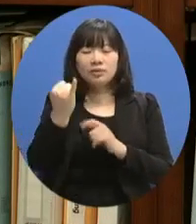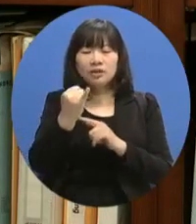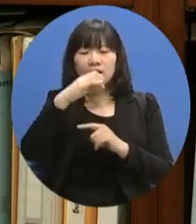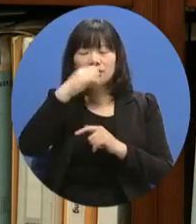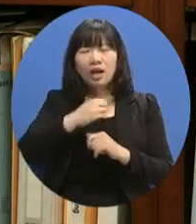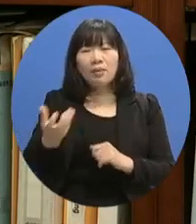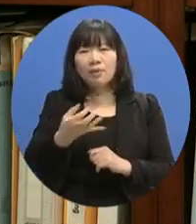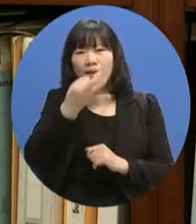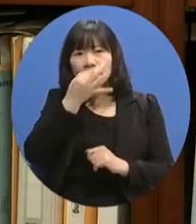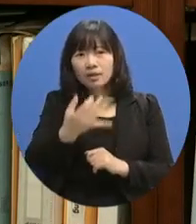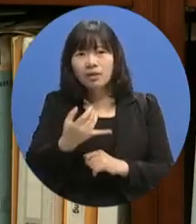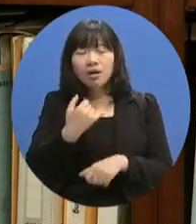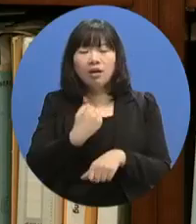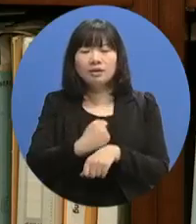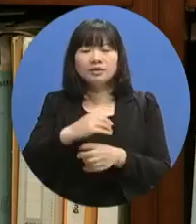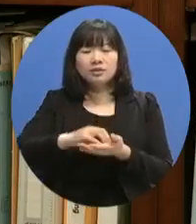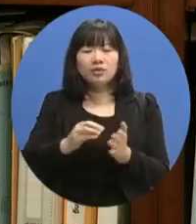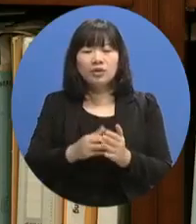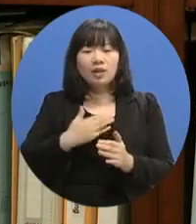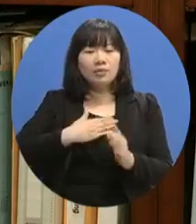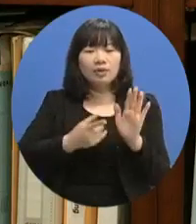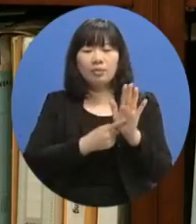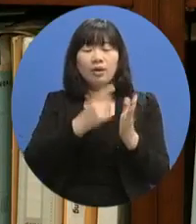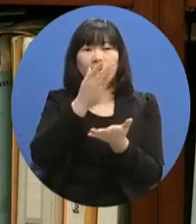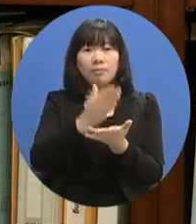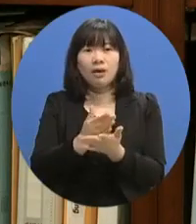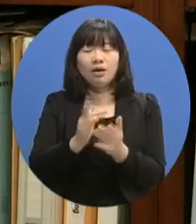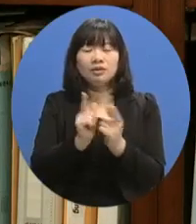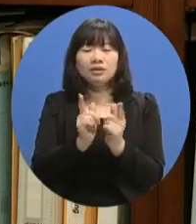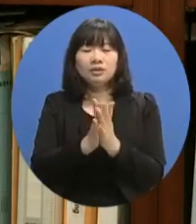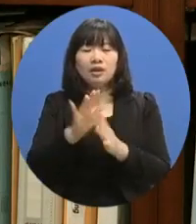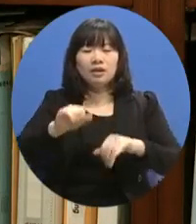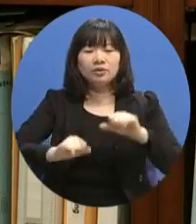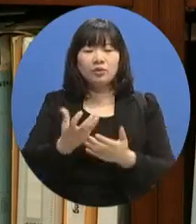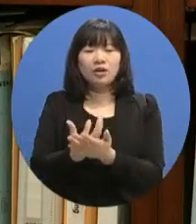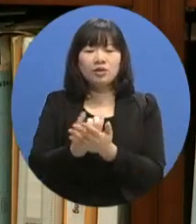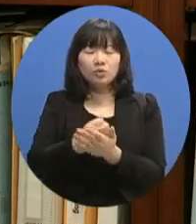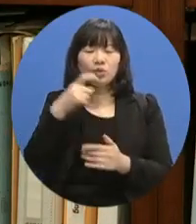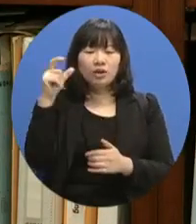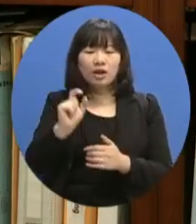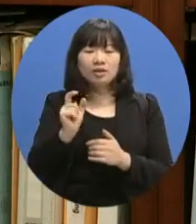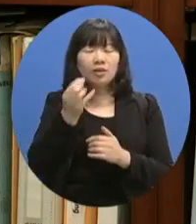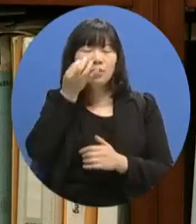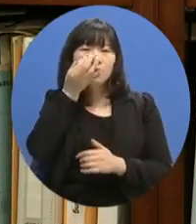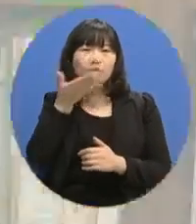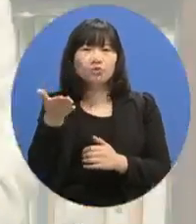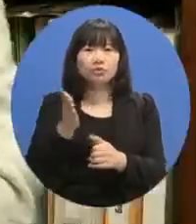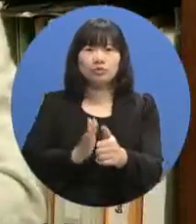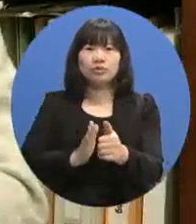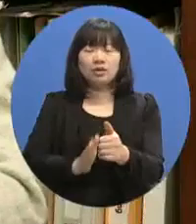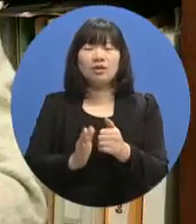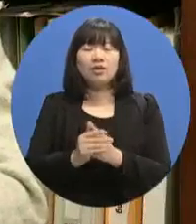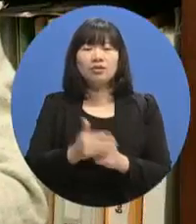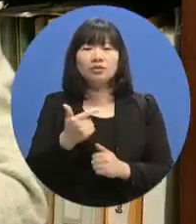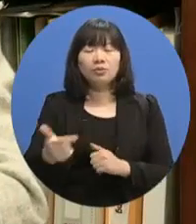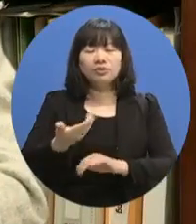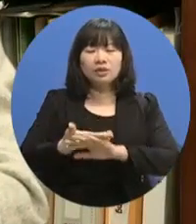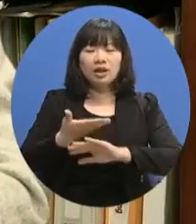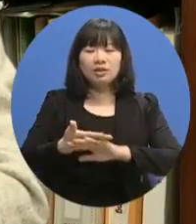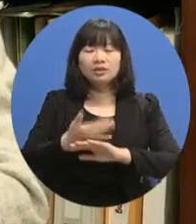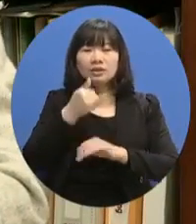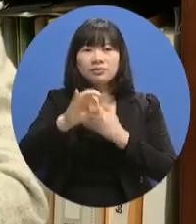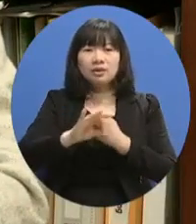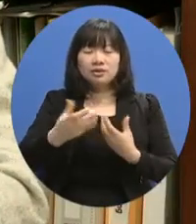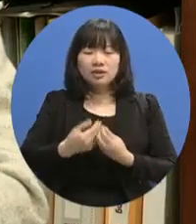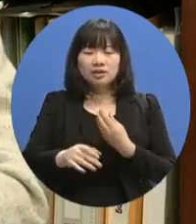그냥 아파, 힘들어, 뭐 이런 정도의 감정 표현이 아니고 실제 행동으로 단호함을 보여주셔야 합니다. 너무 다르게 되면,